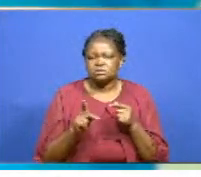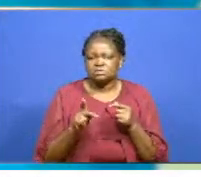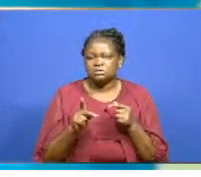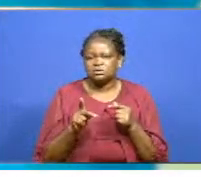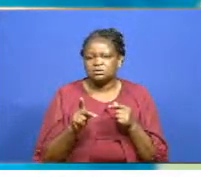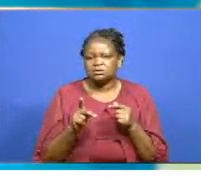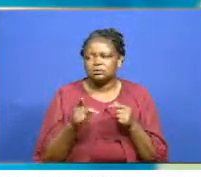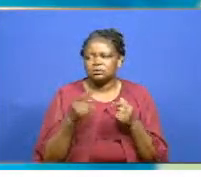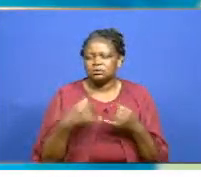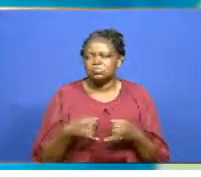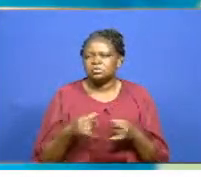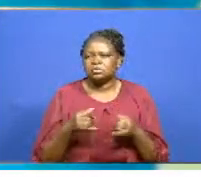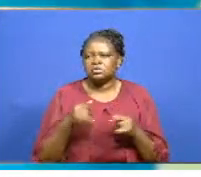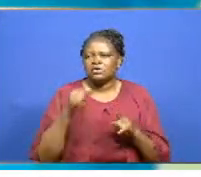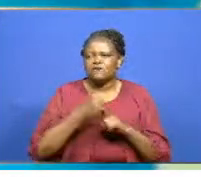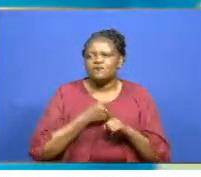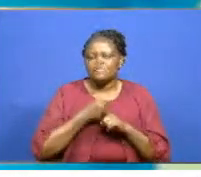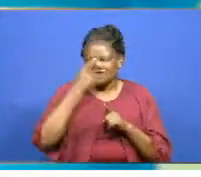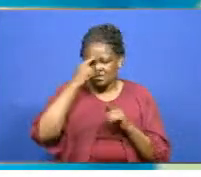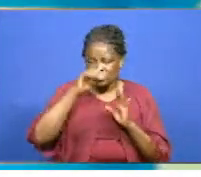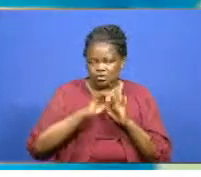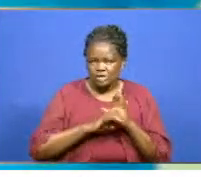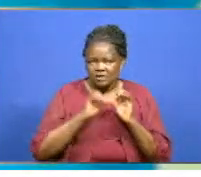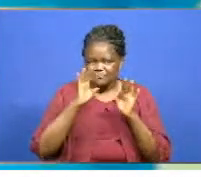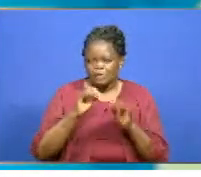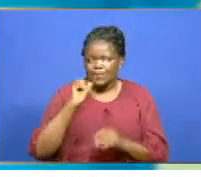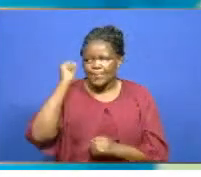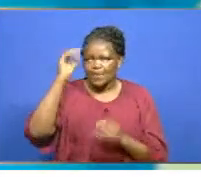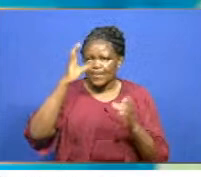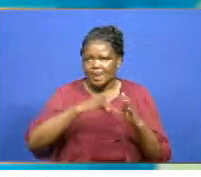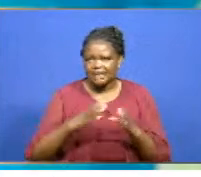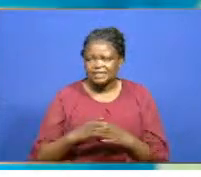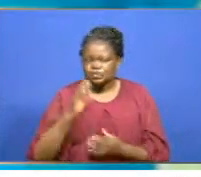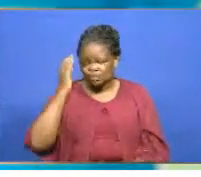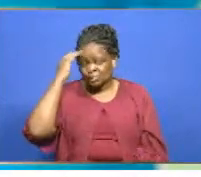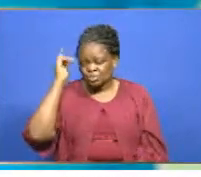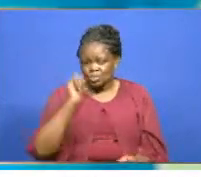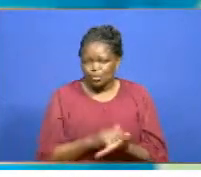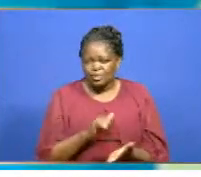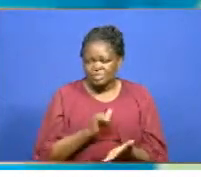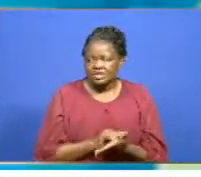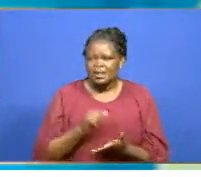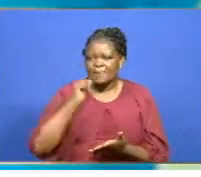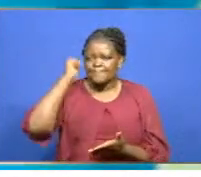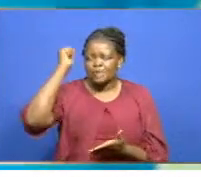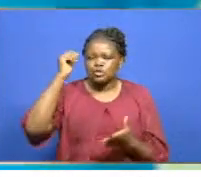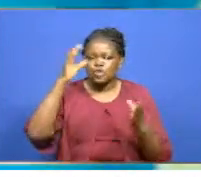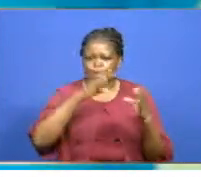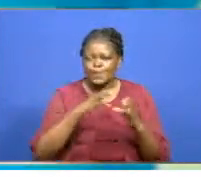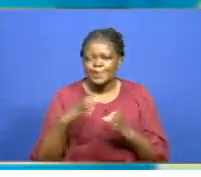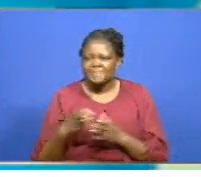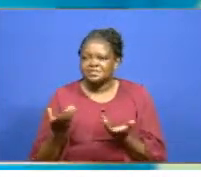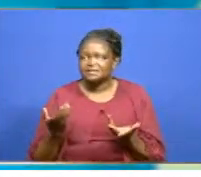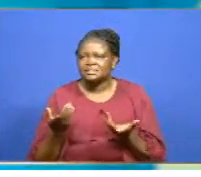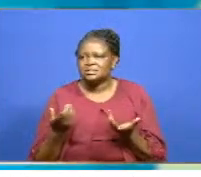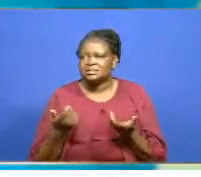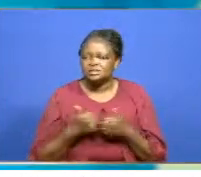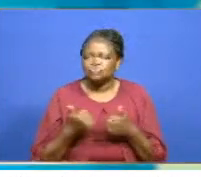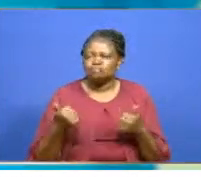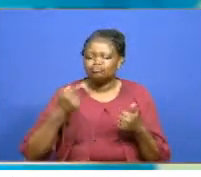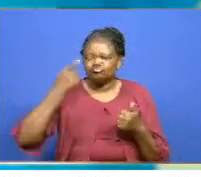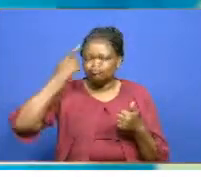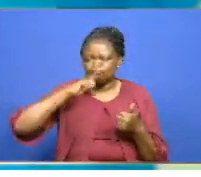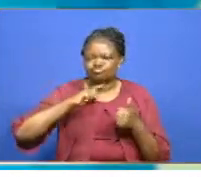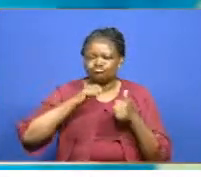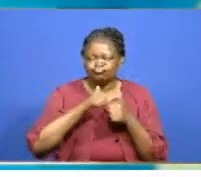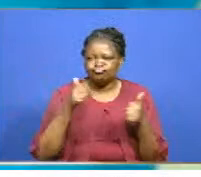waweze kutetea katiba, na kama ni political parties wajue kwamba political parties pia ziko na sera aina hii